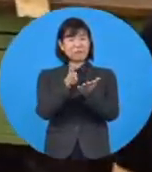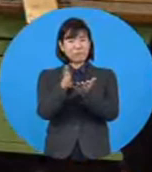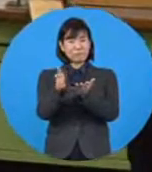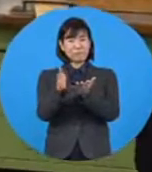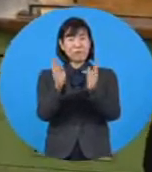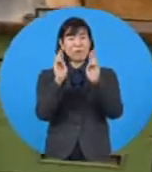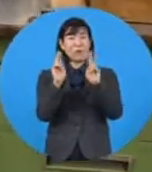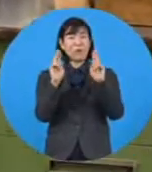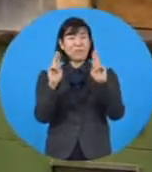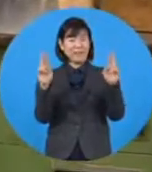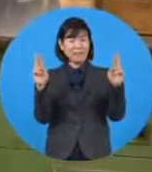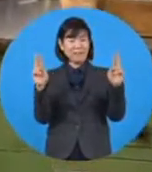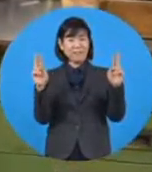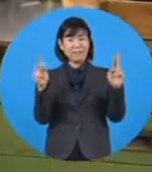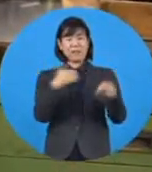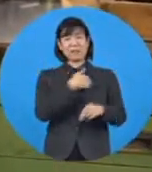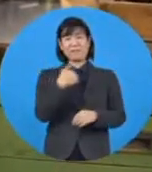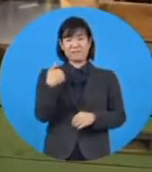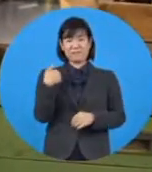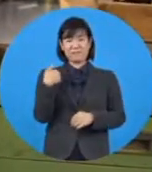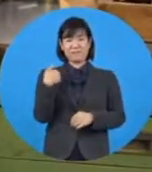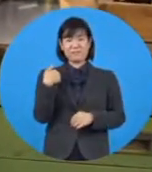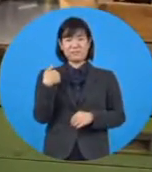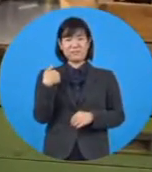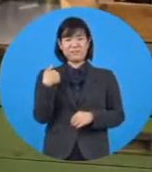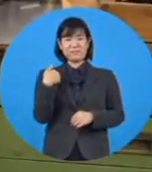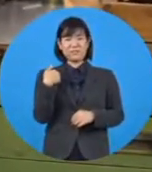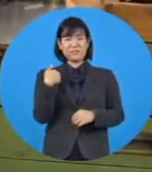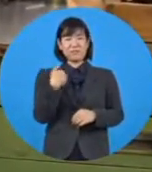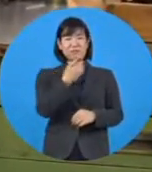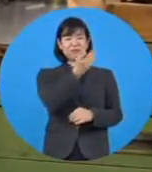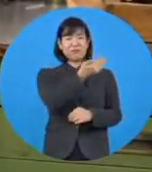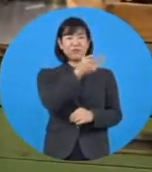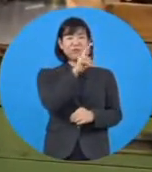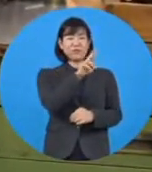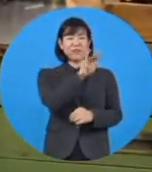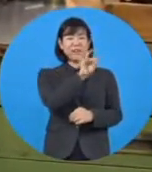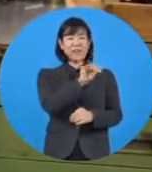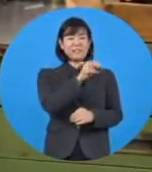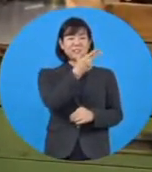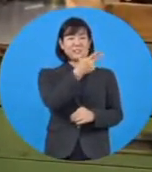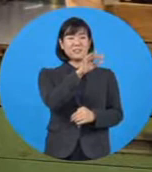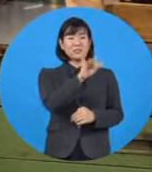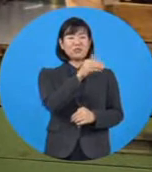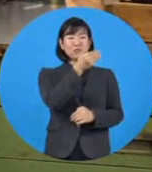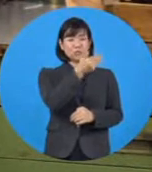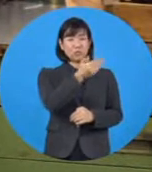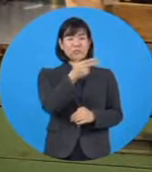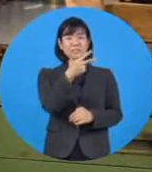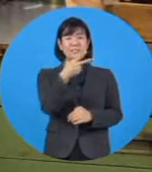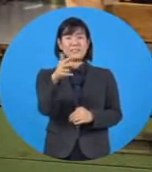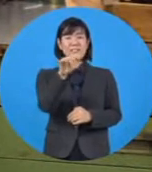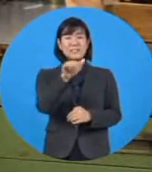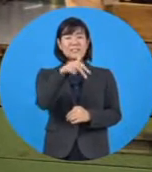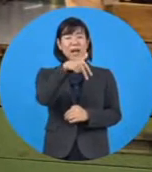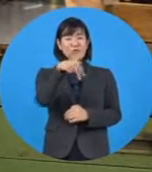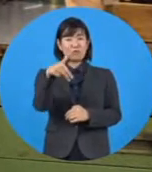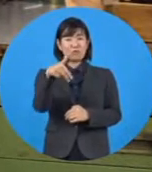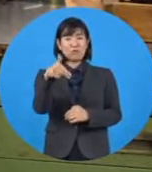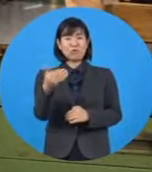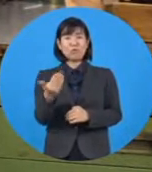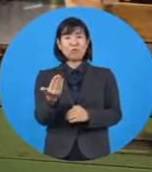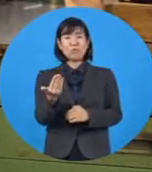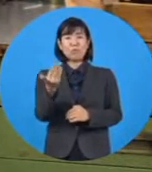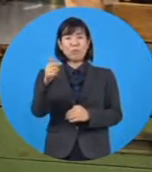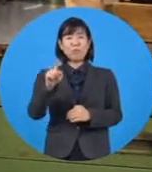の、音楽をやってます。ジャズですとかクラシックですとかポピュラーだとか、うん、いろん